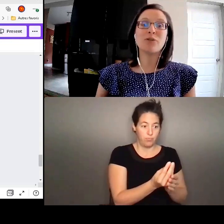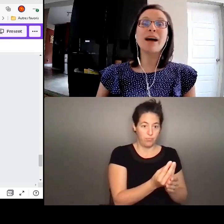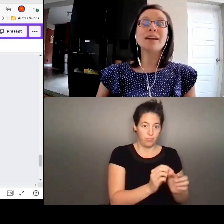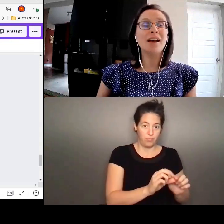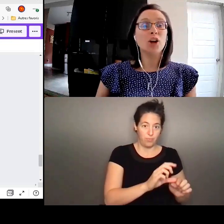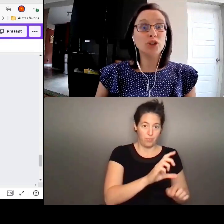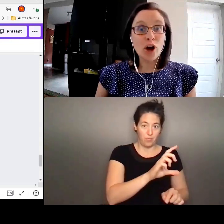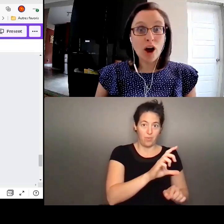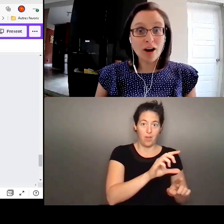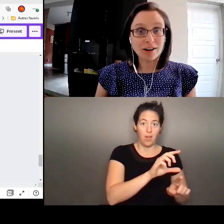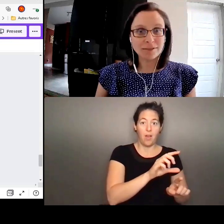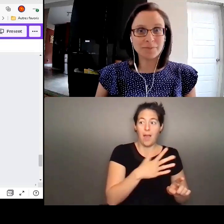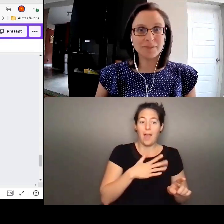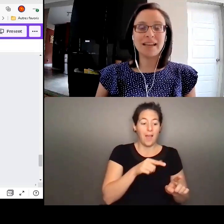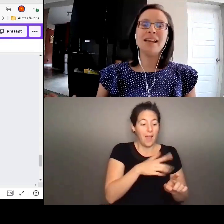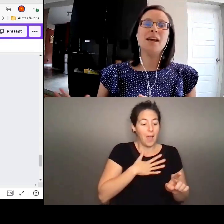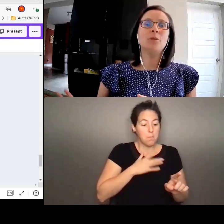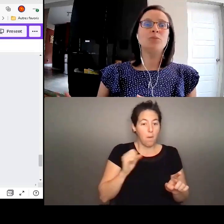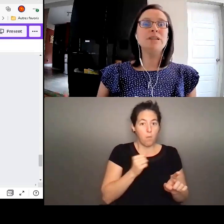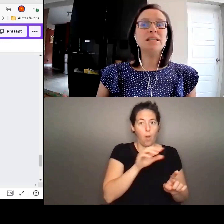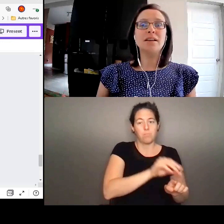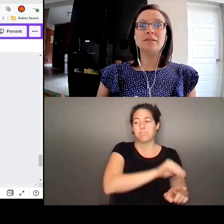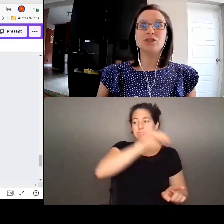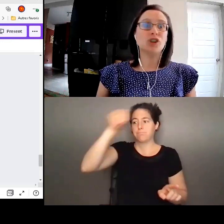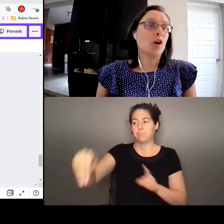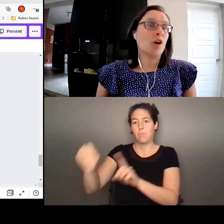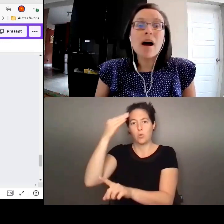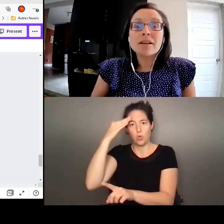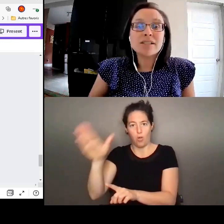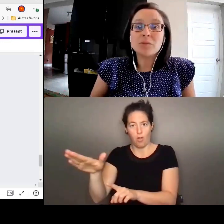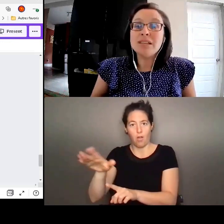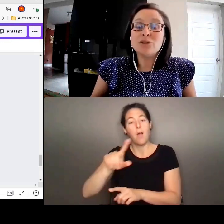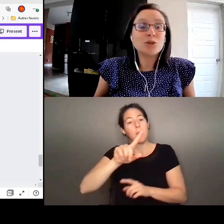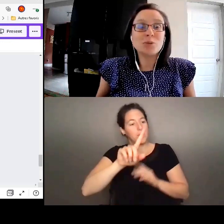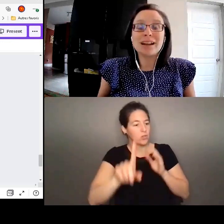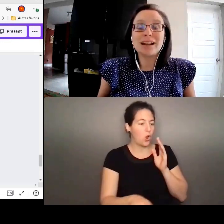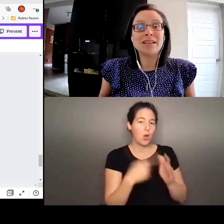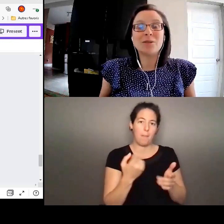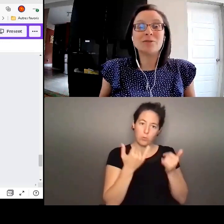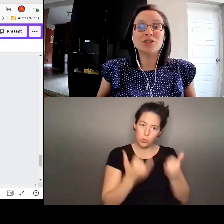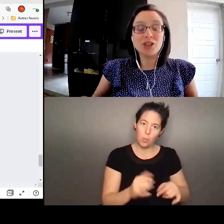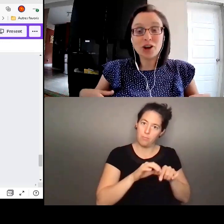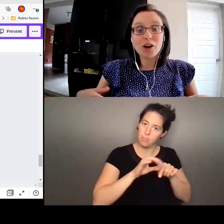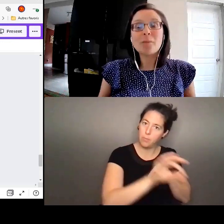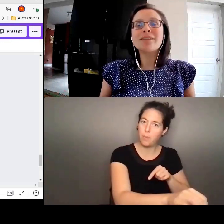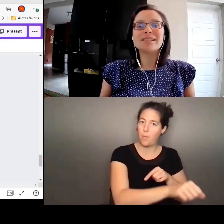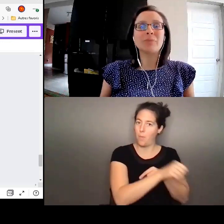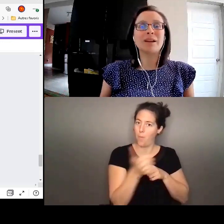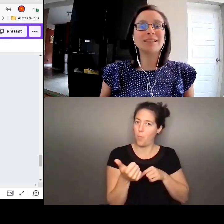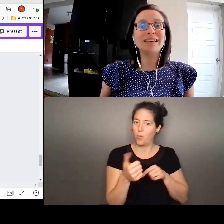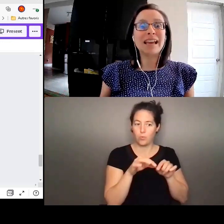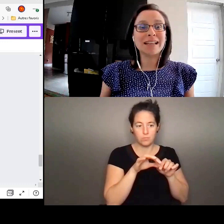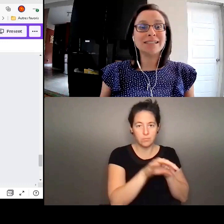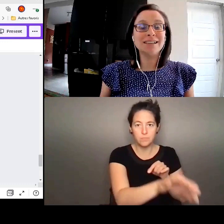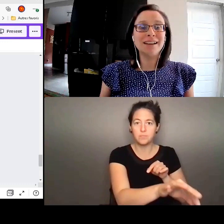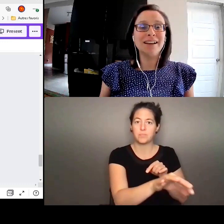température froide dehors. OK? Puis, je repars des semis tout de suite à la maison. Je recommence à planter